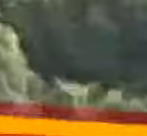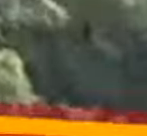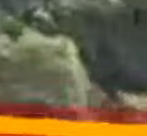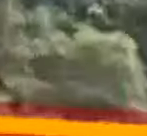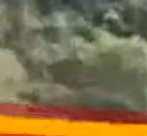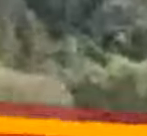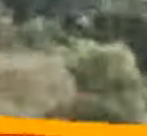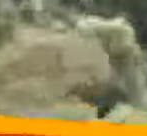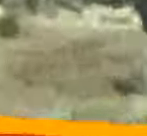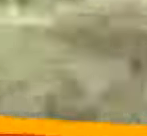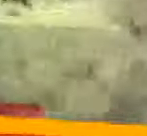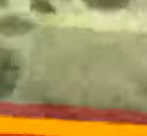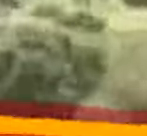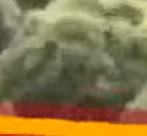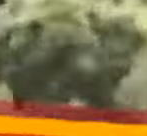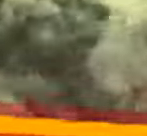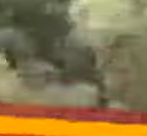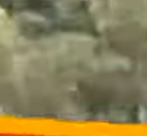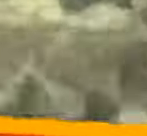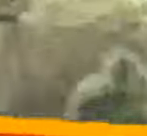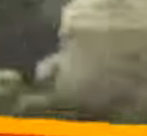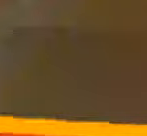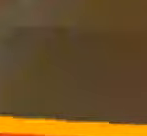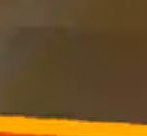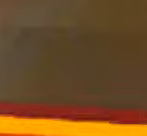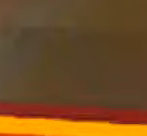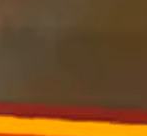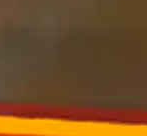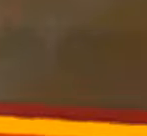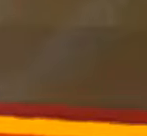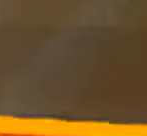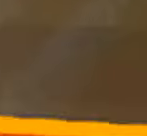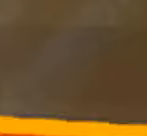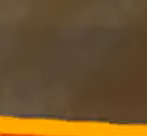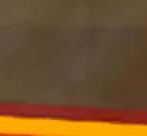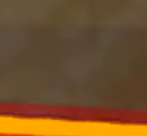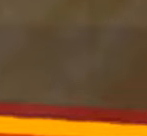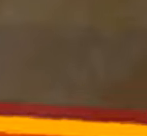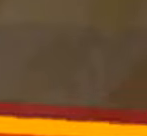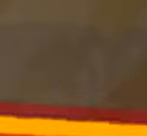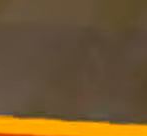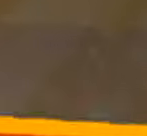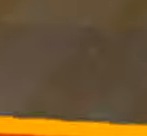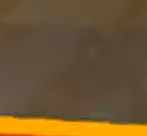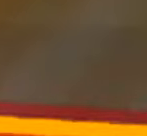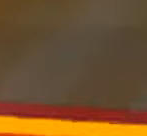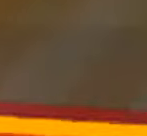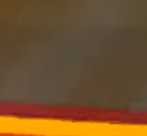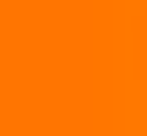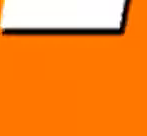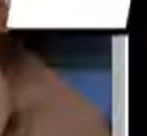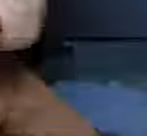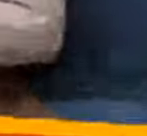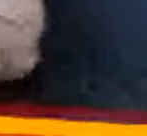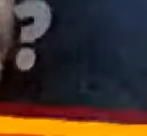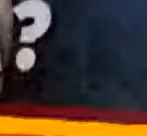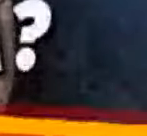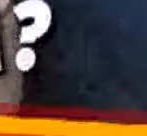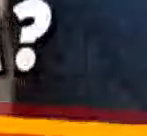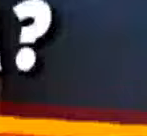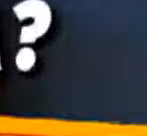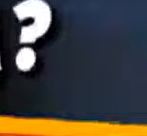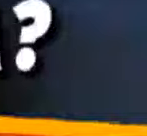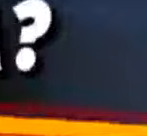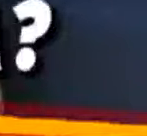Kaisa-isang pasahero ng bumagsak na eroplano sa Isabela, may mga senyales na buhay pa. At